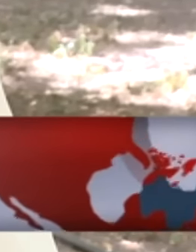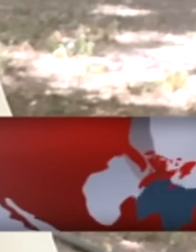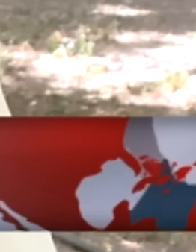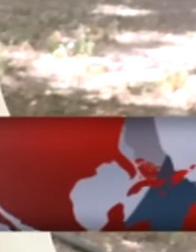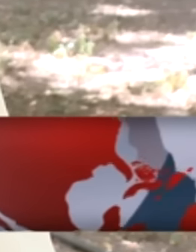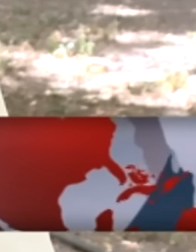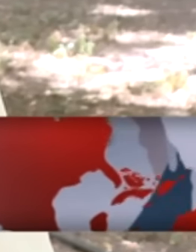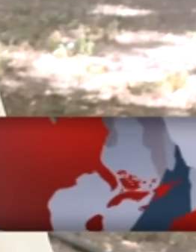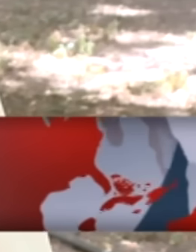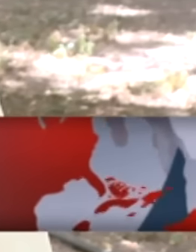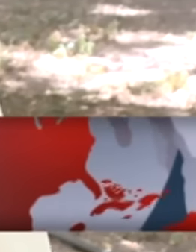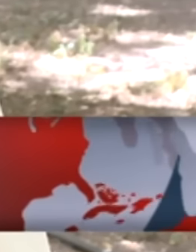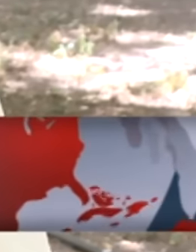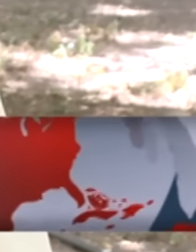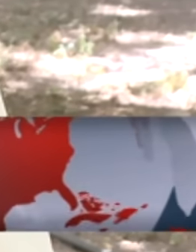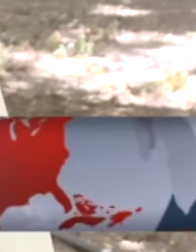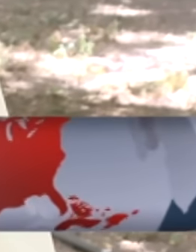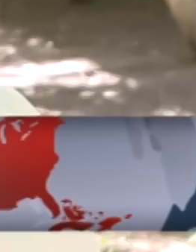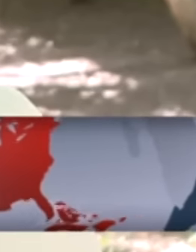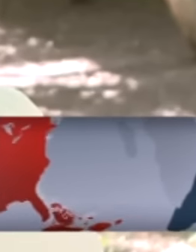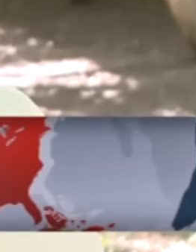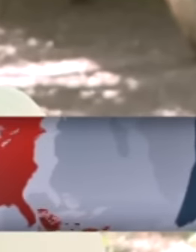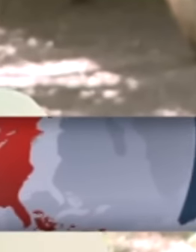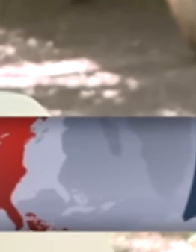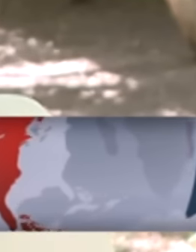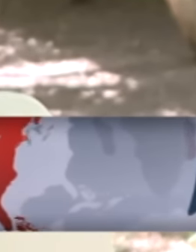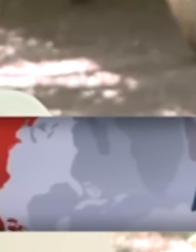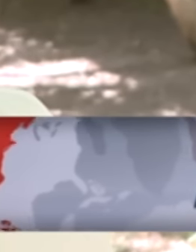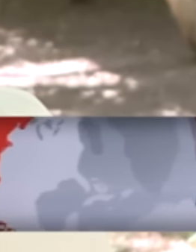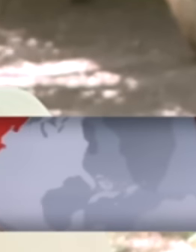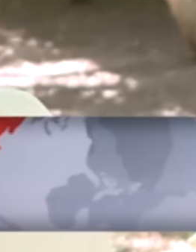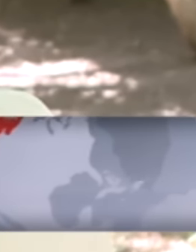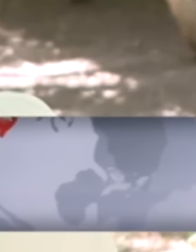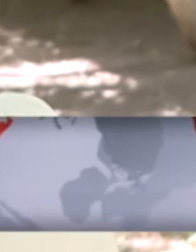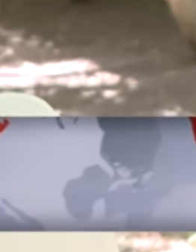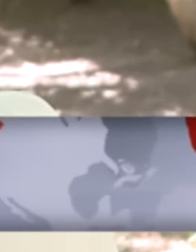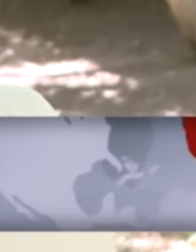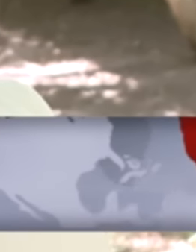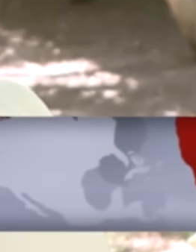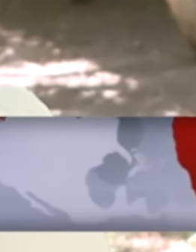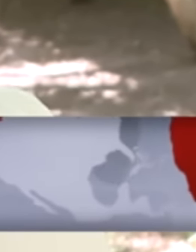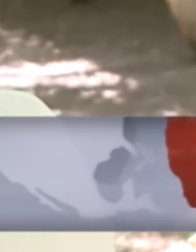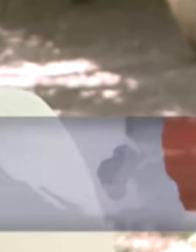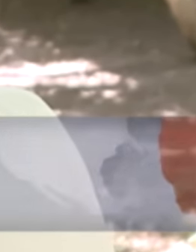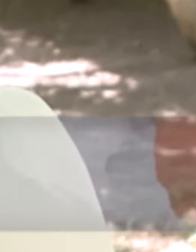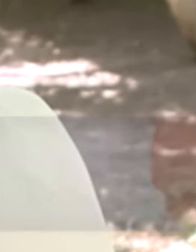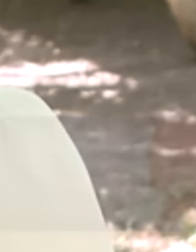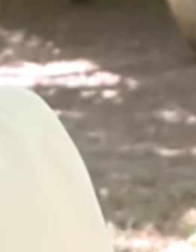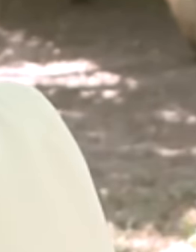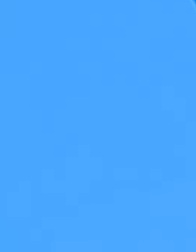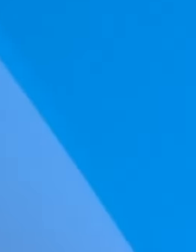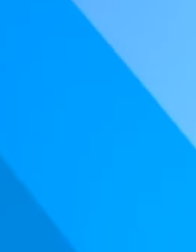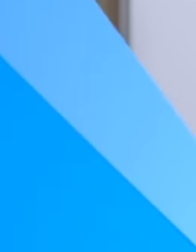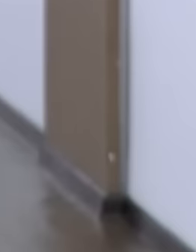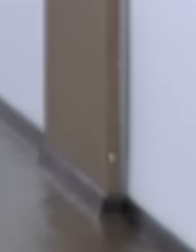Жаңа салық кодексінің проектісі біз ойлағандай жалпы кіші кәсіпкерлерді қолдайтын шарттарды көрмей